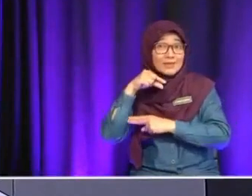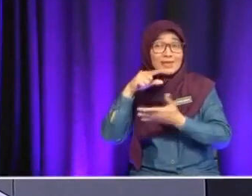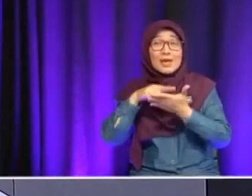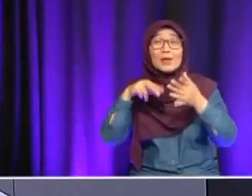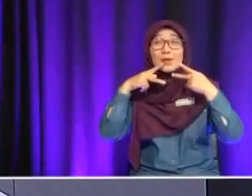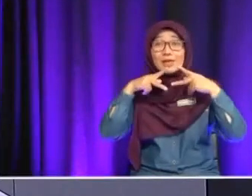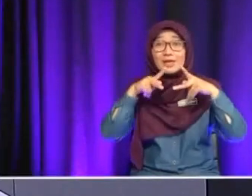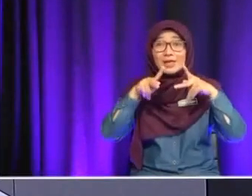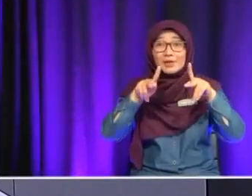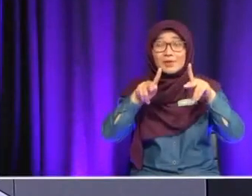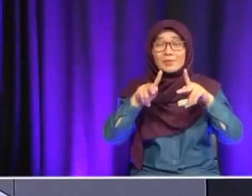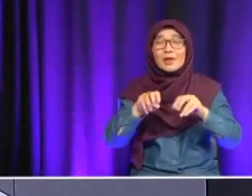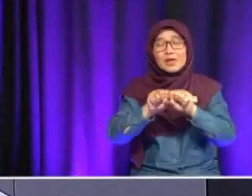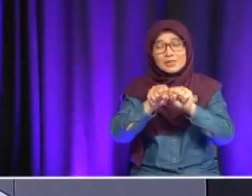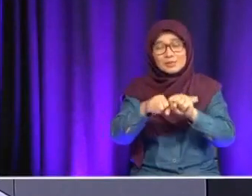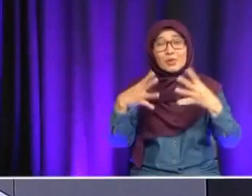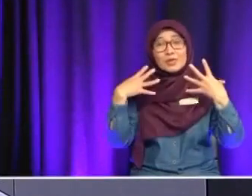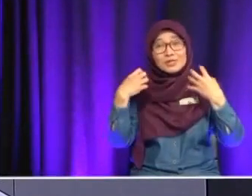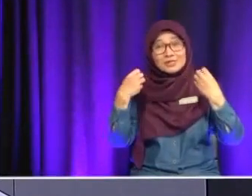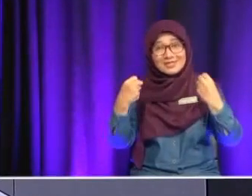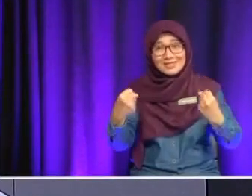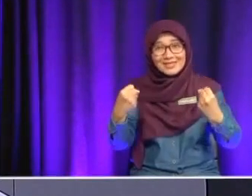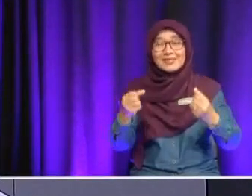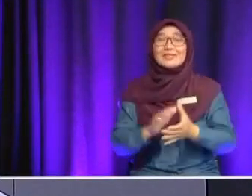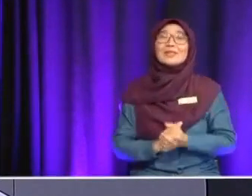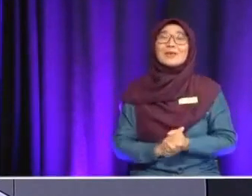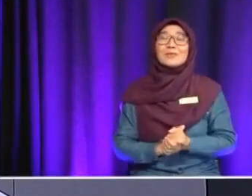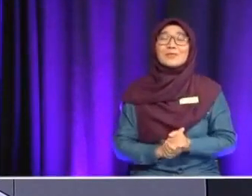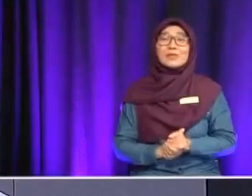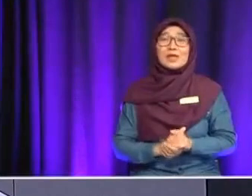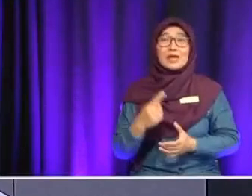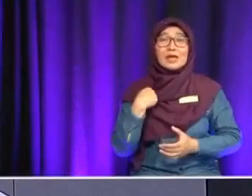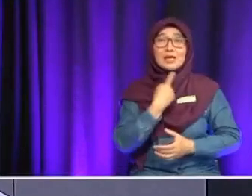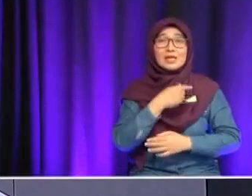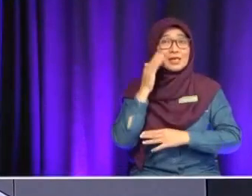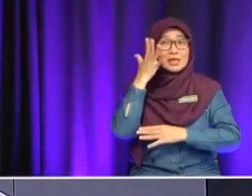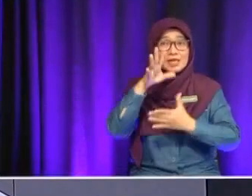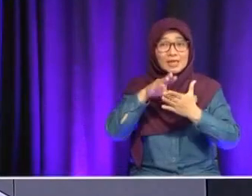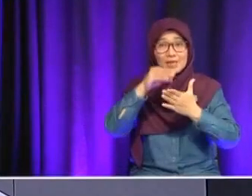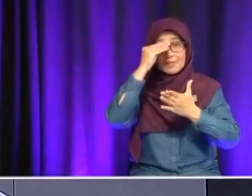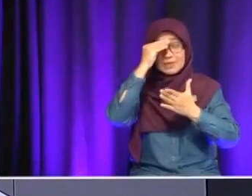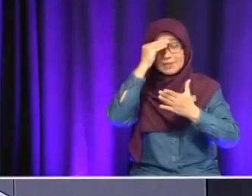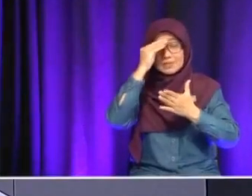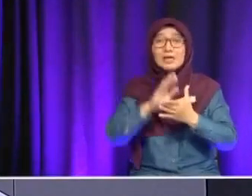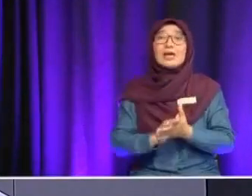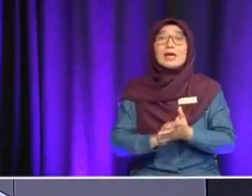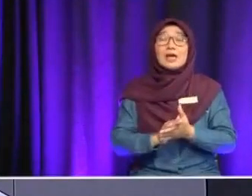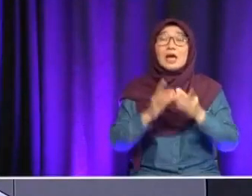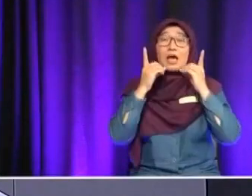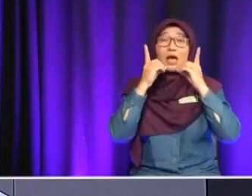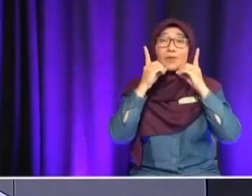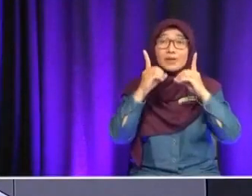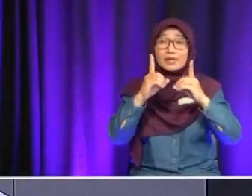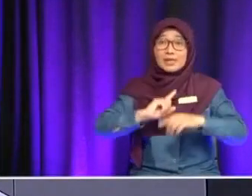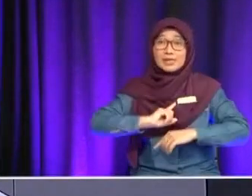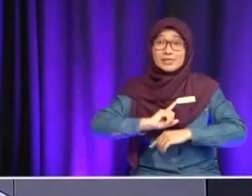keadaan yang baik dan sejahtera selalu, insya-Allah. Hari ini menariknya kita akan belajar tentang mata pelajaran Pendidikan Islam tingkatan